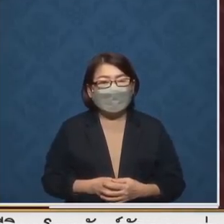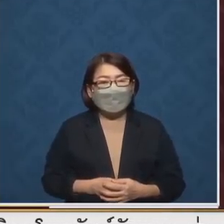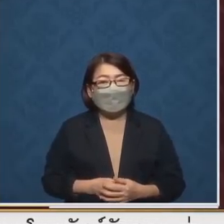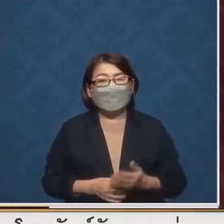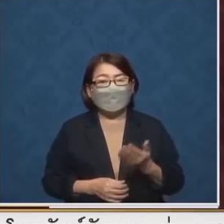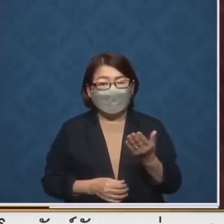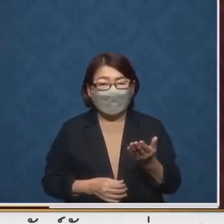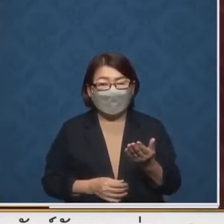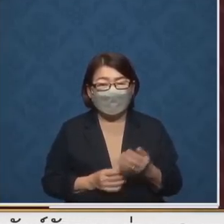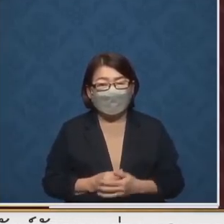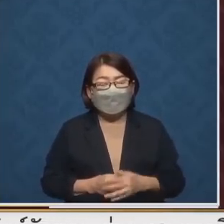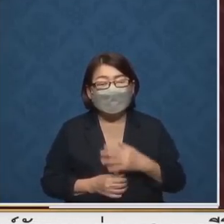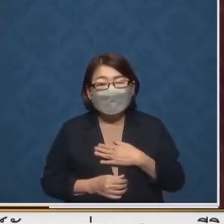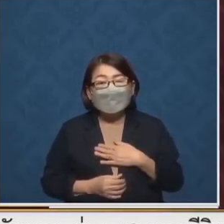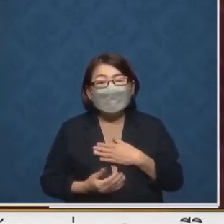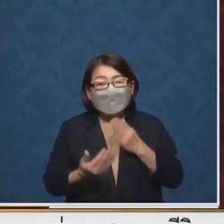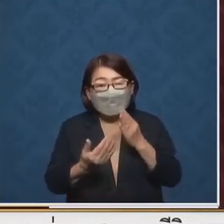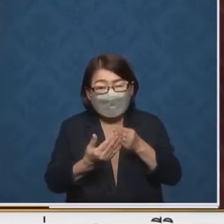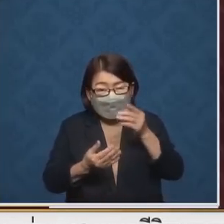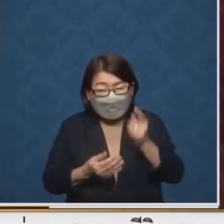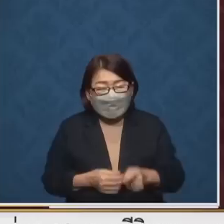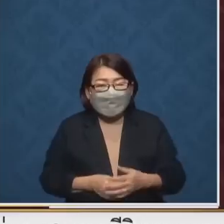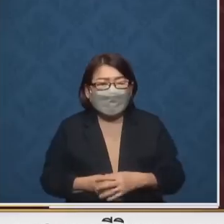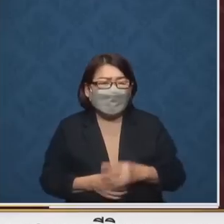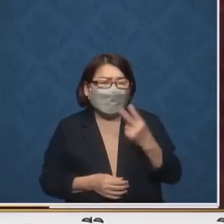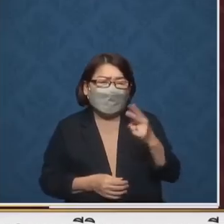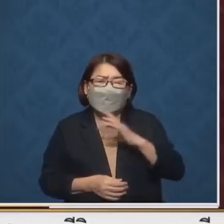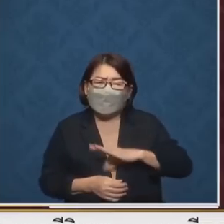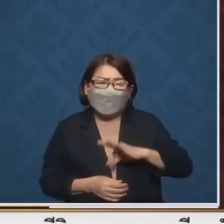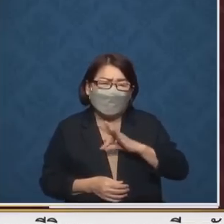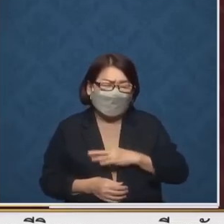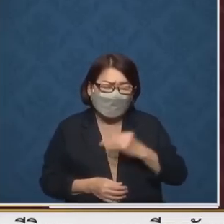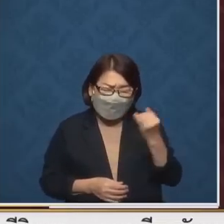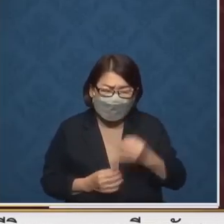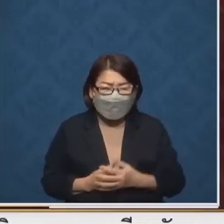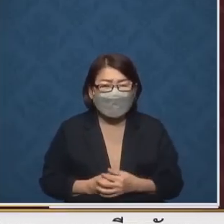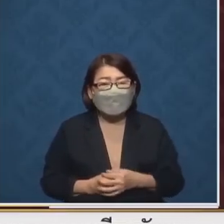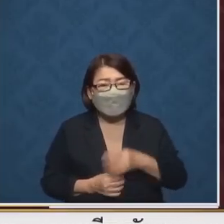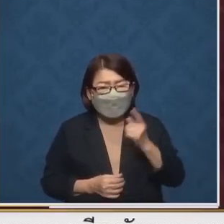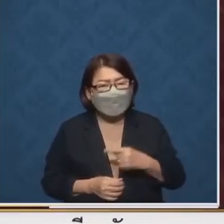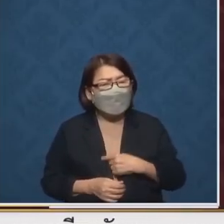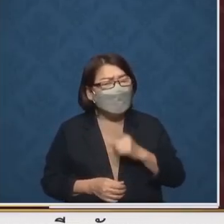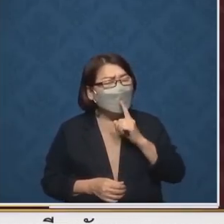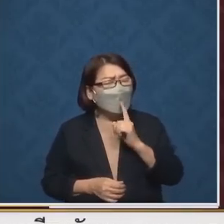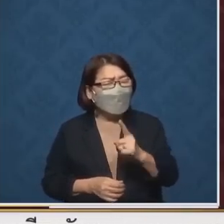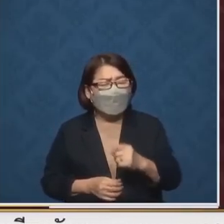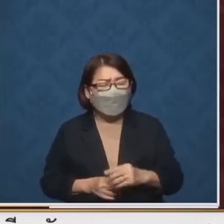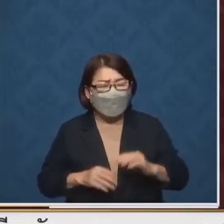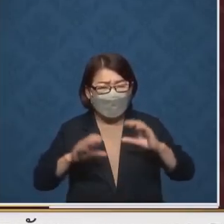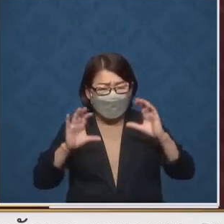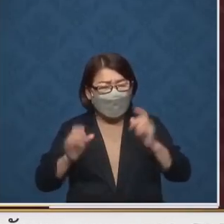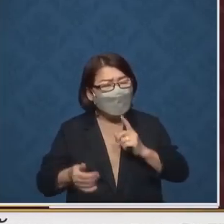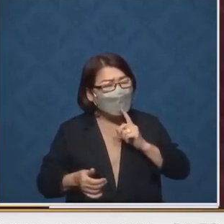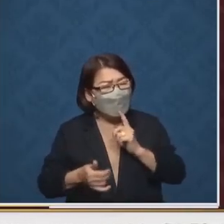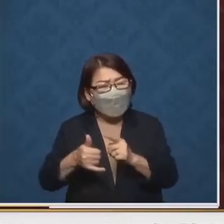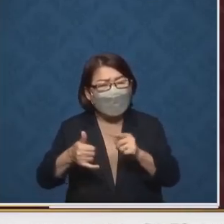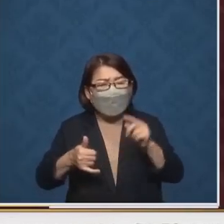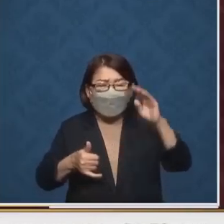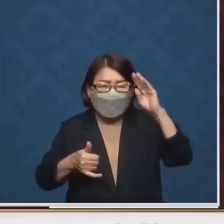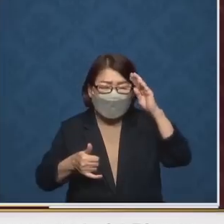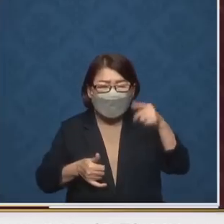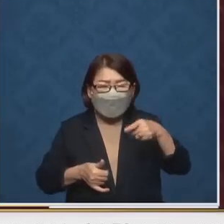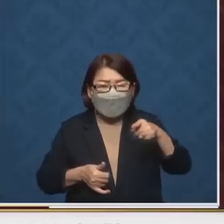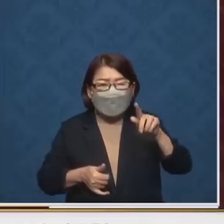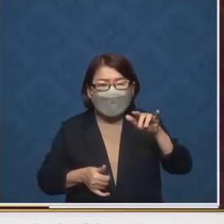เรื่องนี้ผมเรีนตรๆ ผมรู้สึกไม่ดีเลยแล้วขอทํานิดรัฐบาลและคนเอกประยุตจรรณโชาอย่